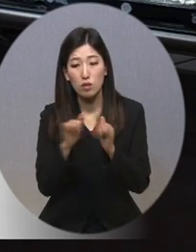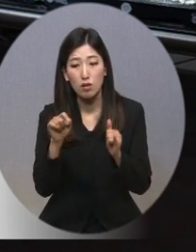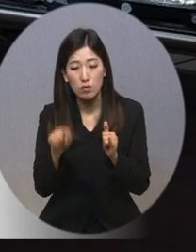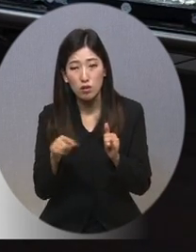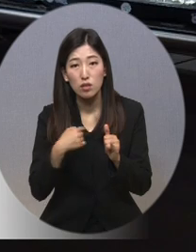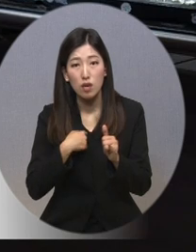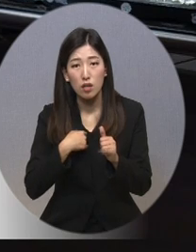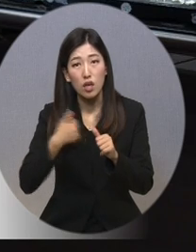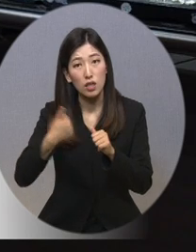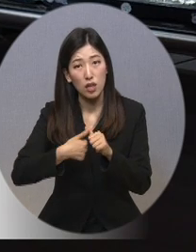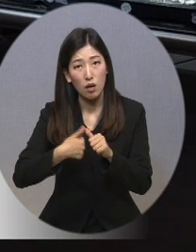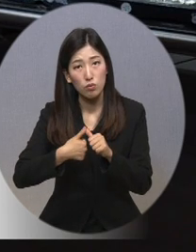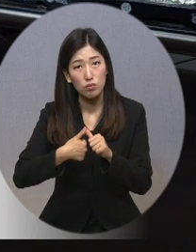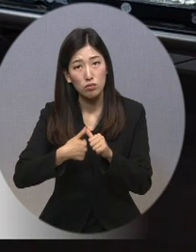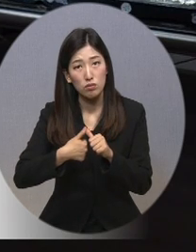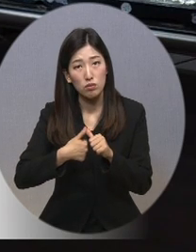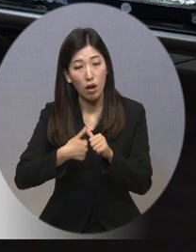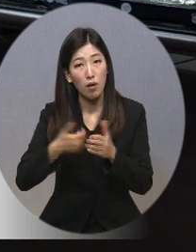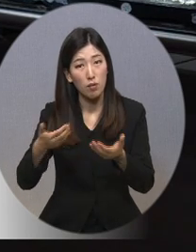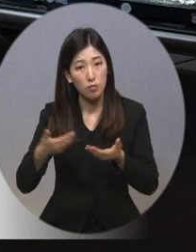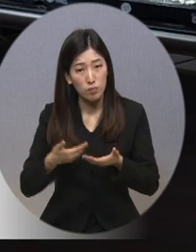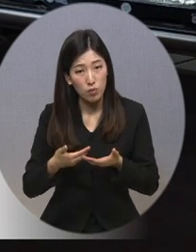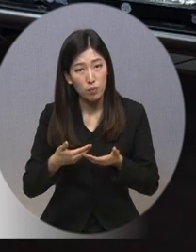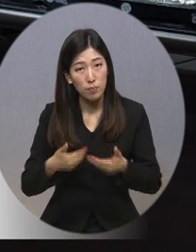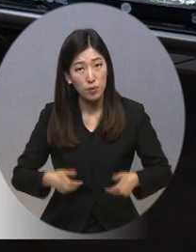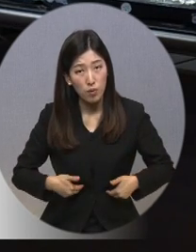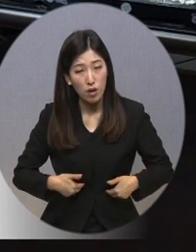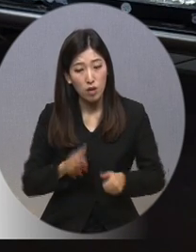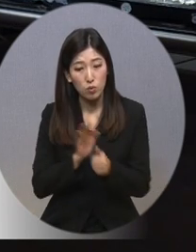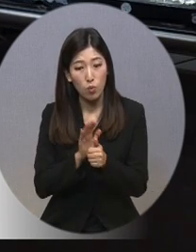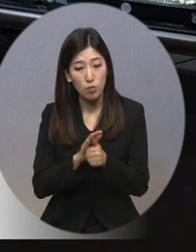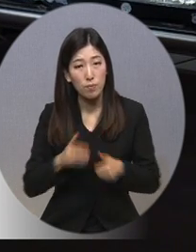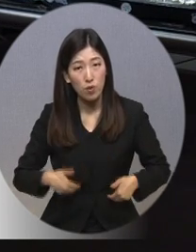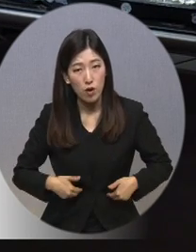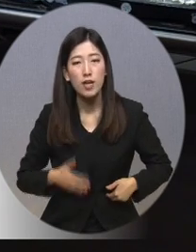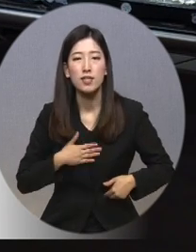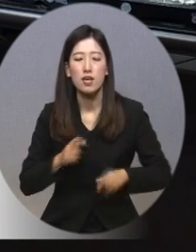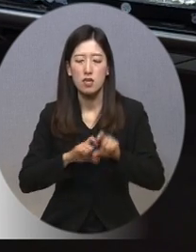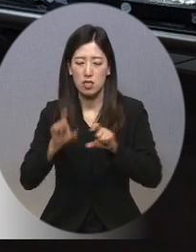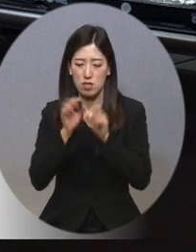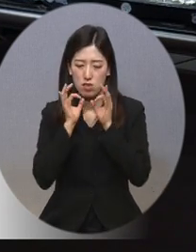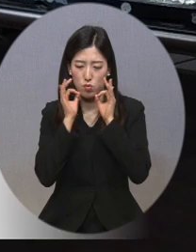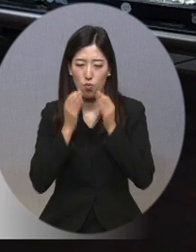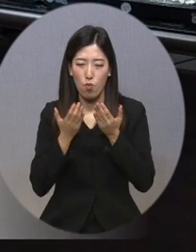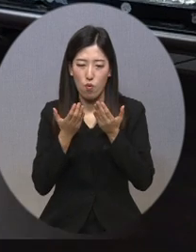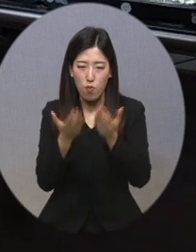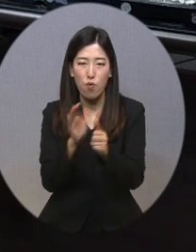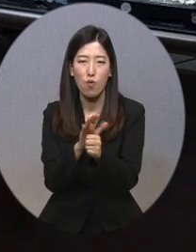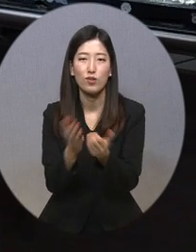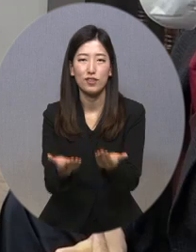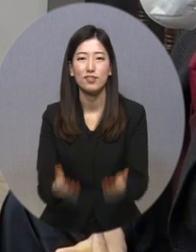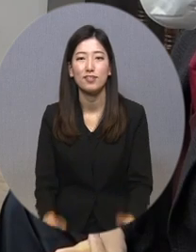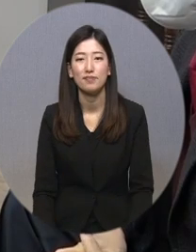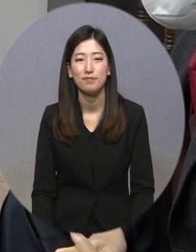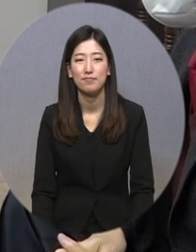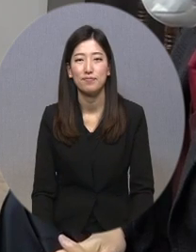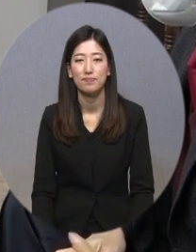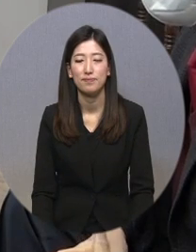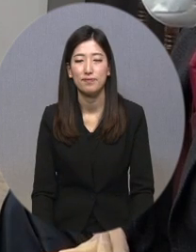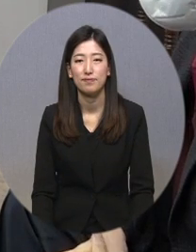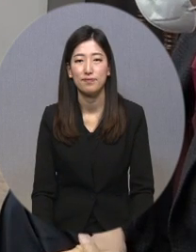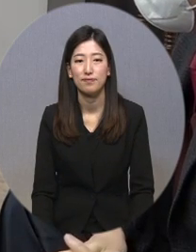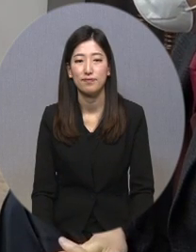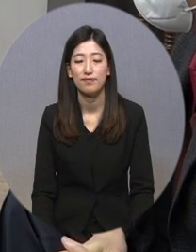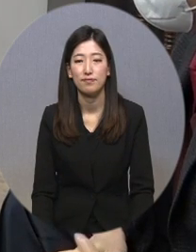도움을 청할 때 최선을 다해서 제가 가지고 있는 역량을 다해서 도움을 주도록 그렇게 하겠습니다.